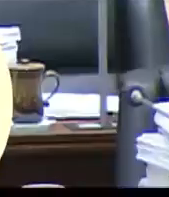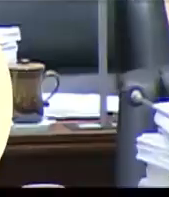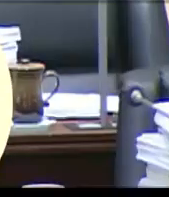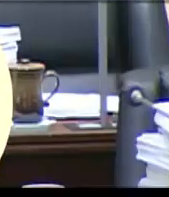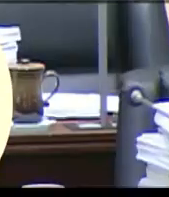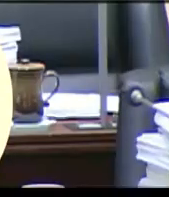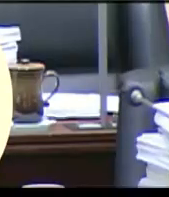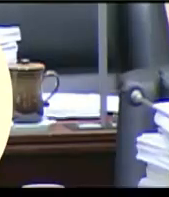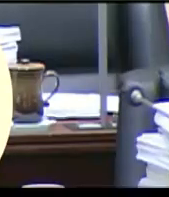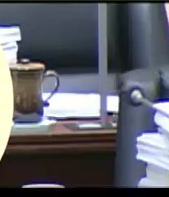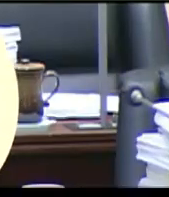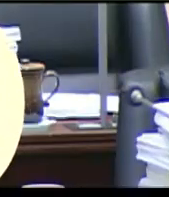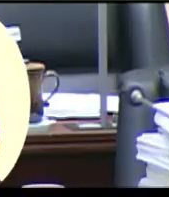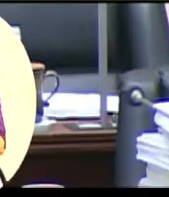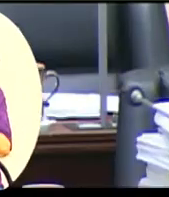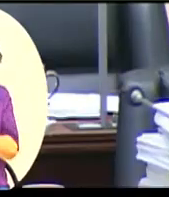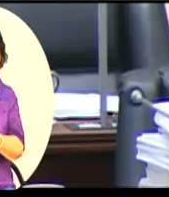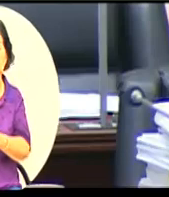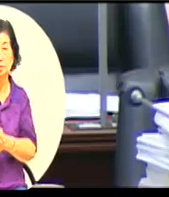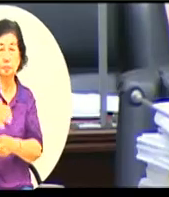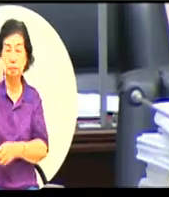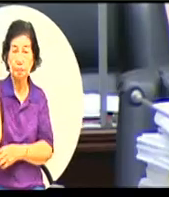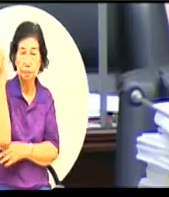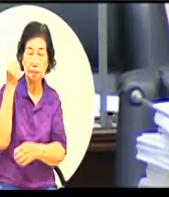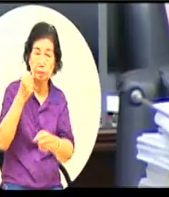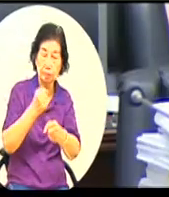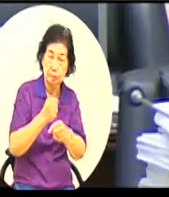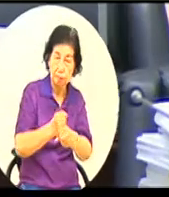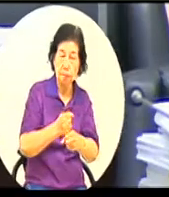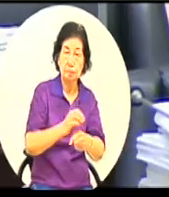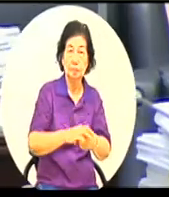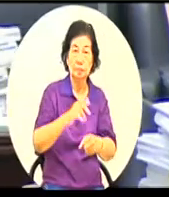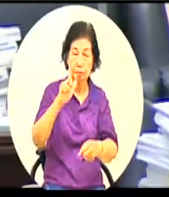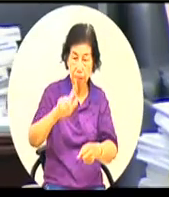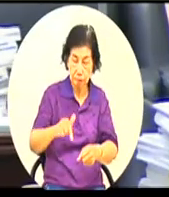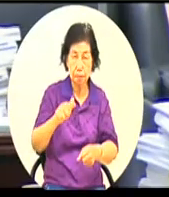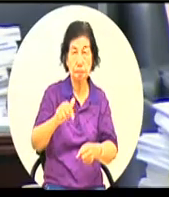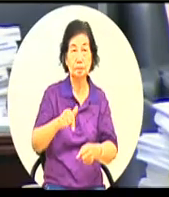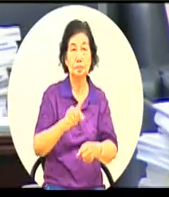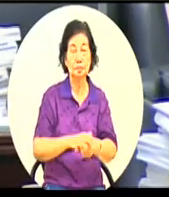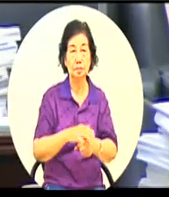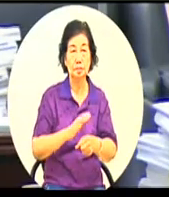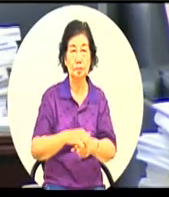军公教。是全国安定的力量。